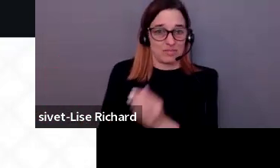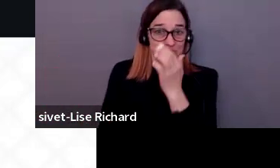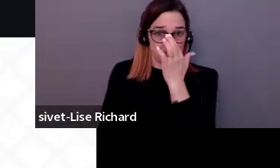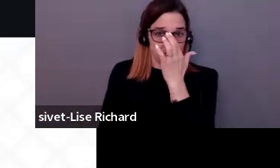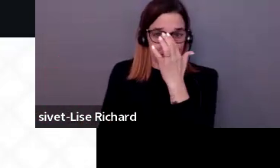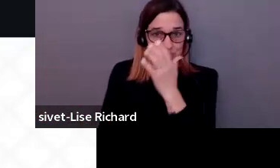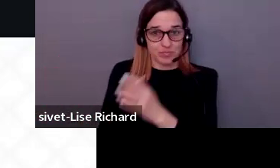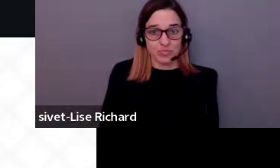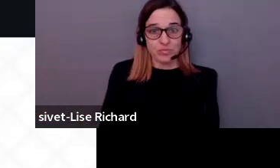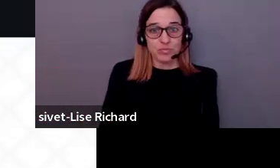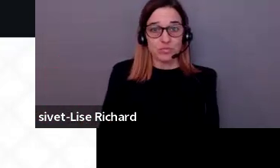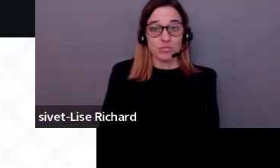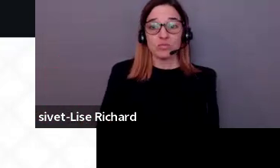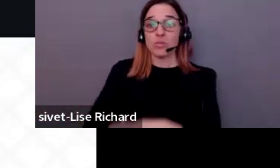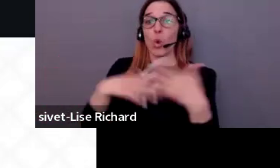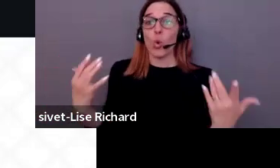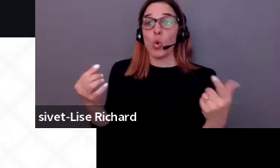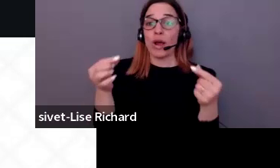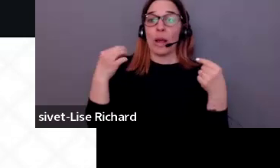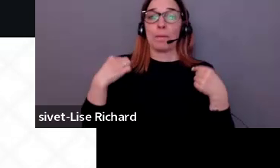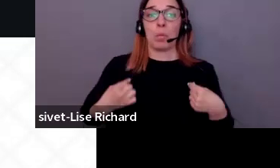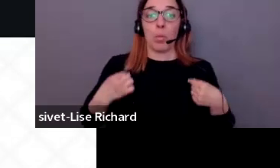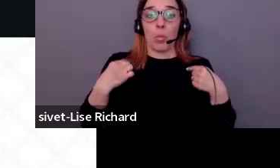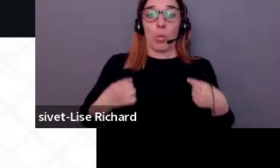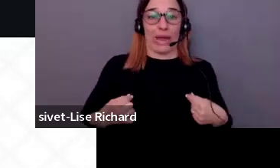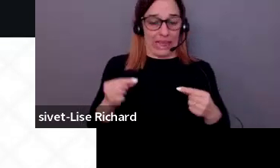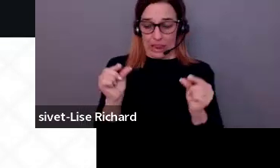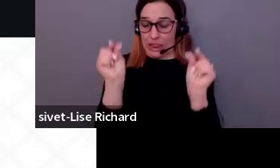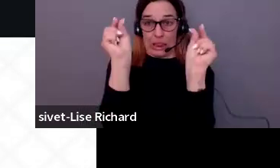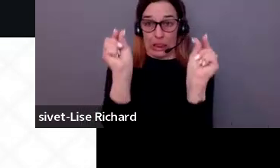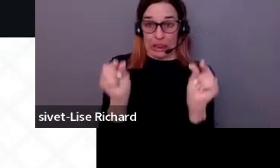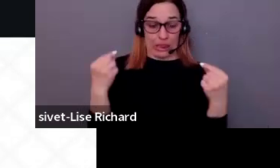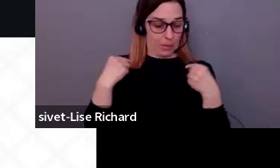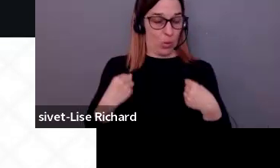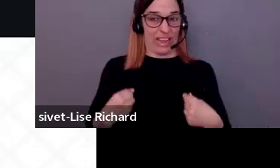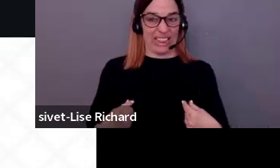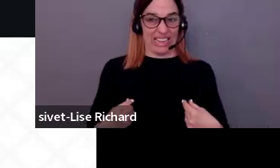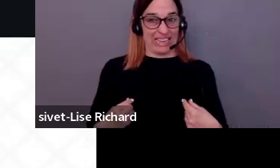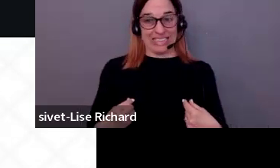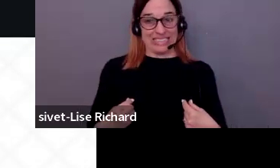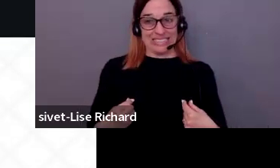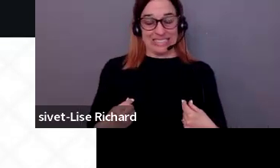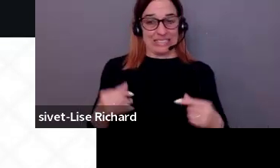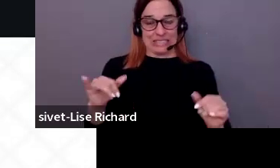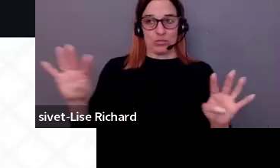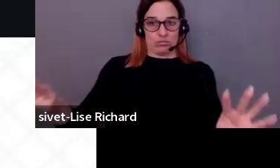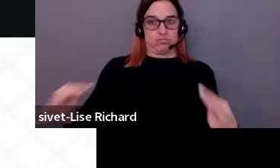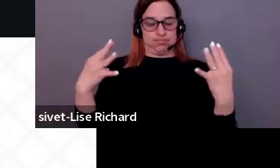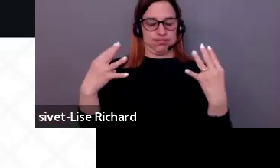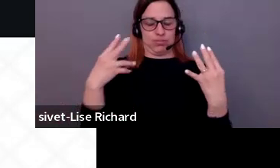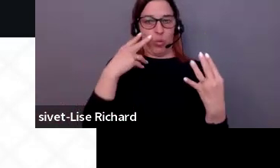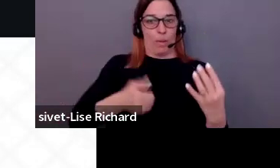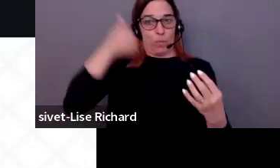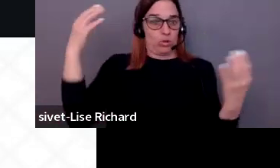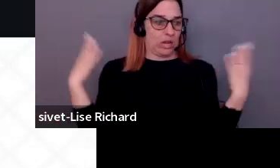Non. Les petites bretelles fines, c'est que ça vient mettre l'emphase sur les épaules qui sont plus